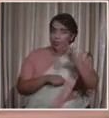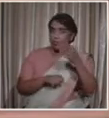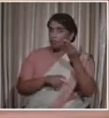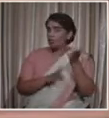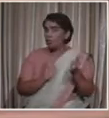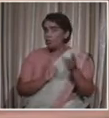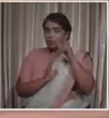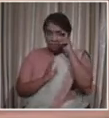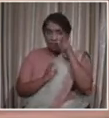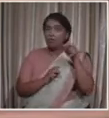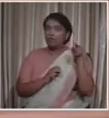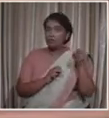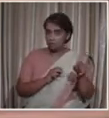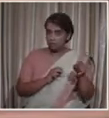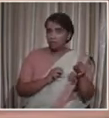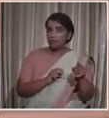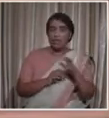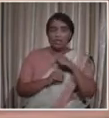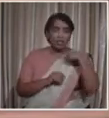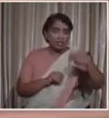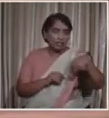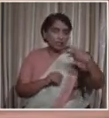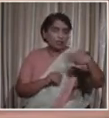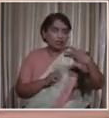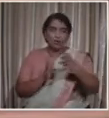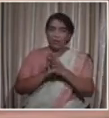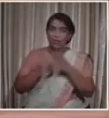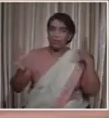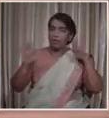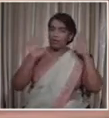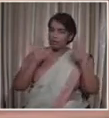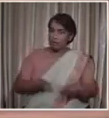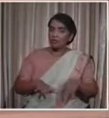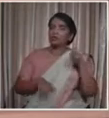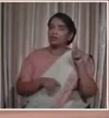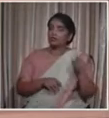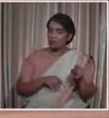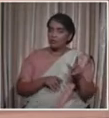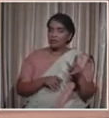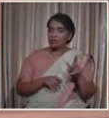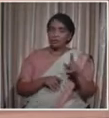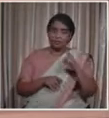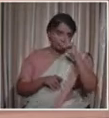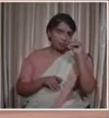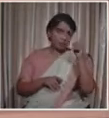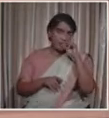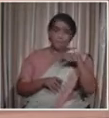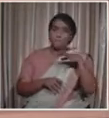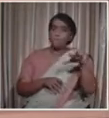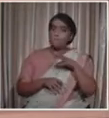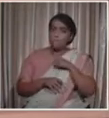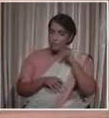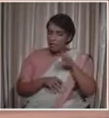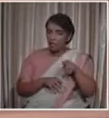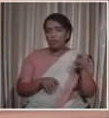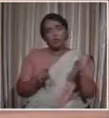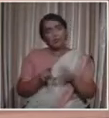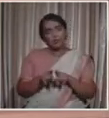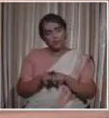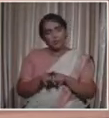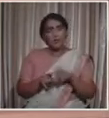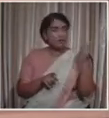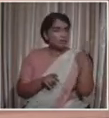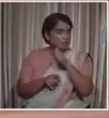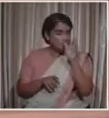பின்னேரங்களிலே 3 நாட்கள் 2 நாட்கள் காத்திருந்து சிலர் மது அருந்தி விட்டு தான் அந்த இடங்களில் இருக்கிறார்கள். இது கூட அந்த வன்முறையினுடைய வடிவத்தை